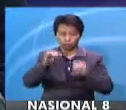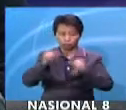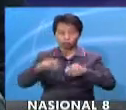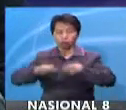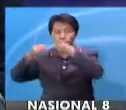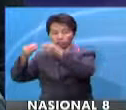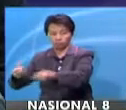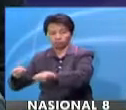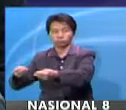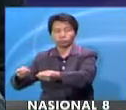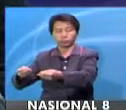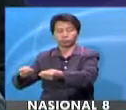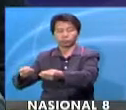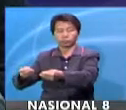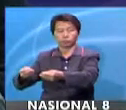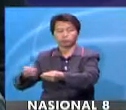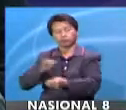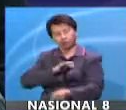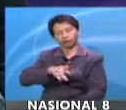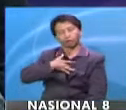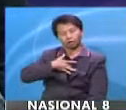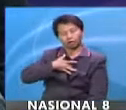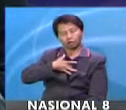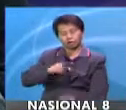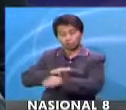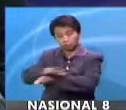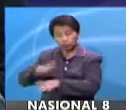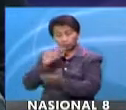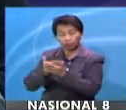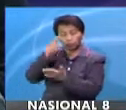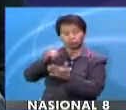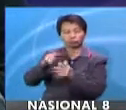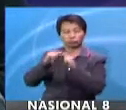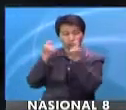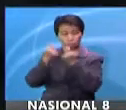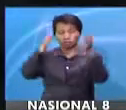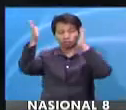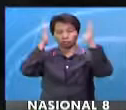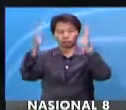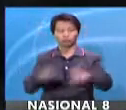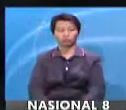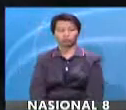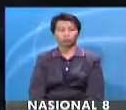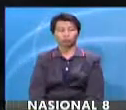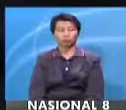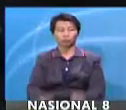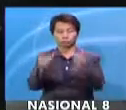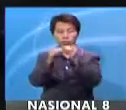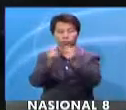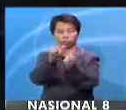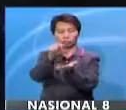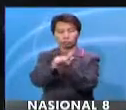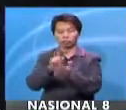memberikan satu, saya rasa satu impact yang positif kepada pasukan kebangsaan. Dalam pertemuan bersama media